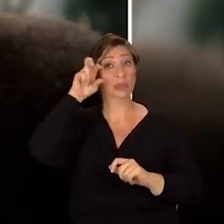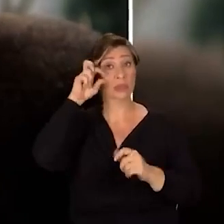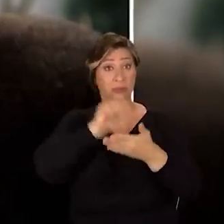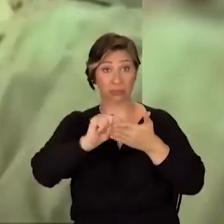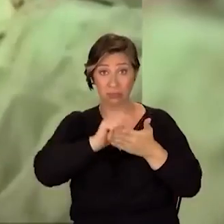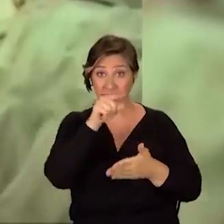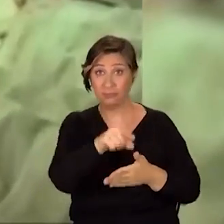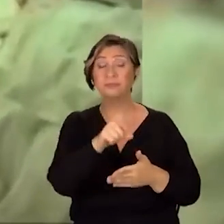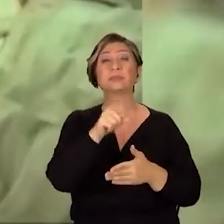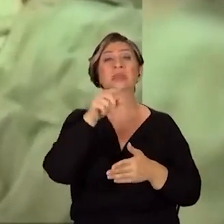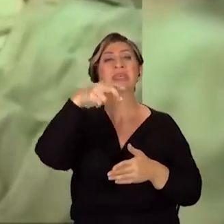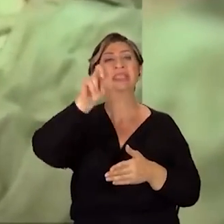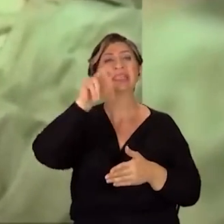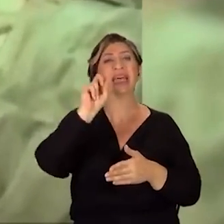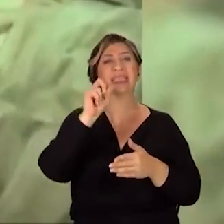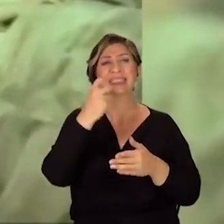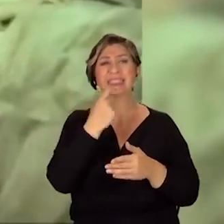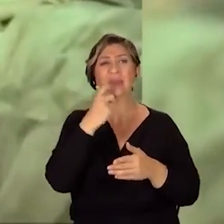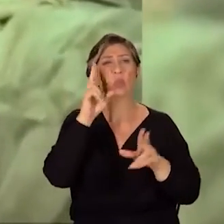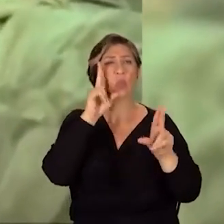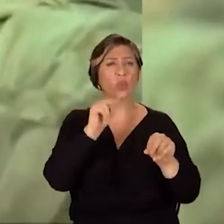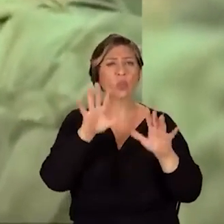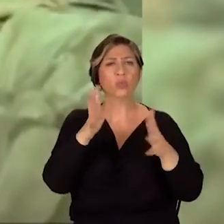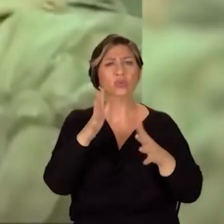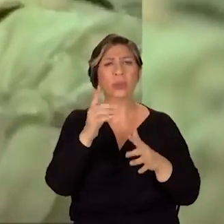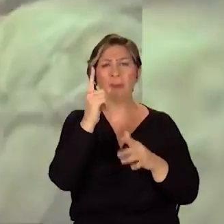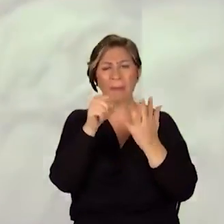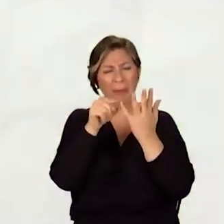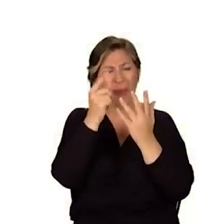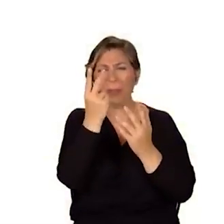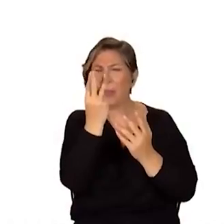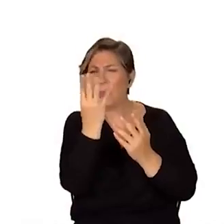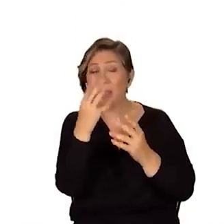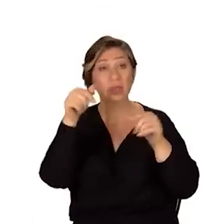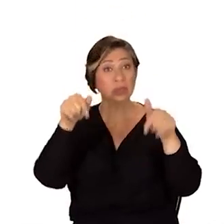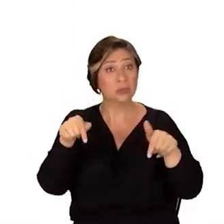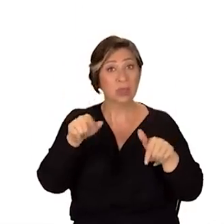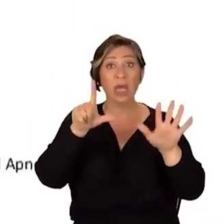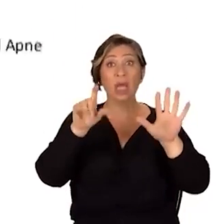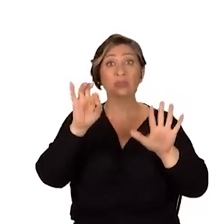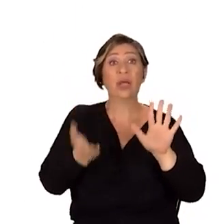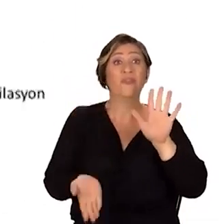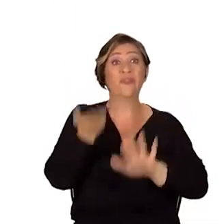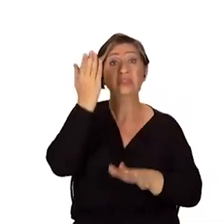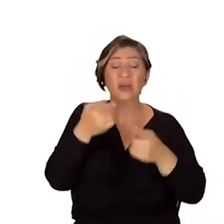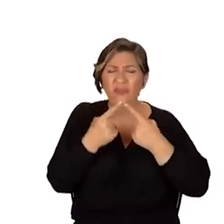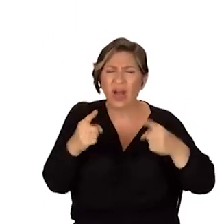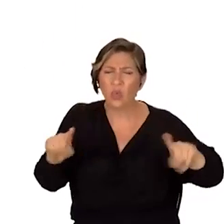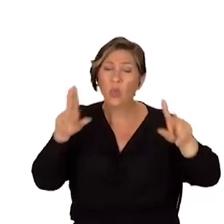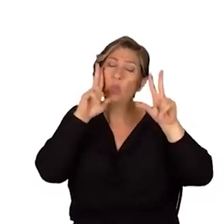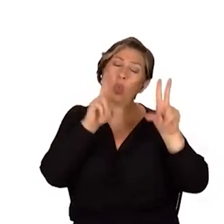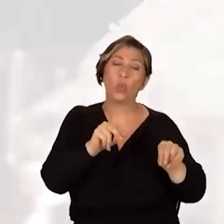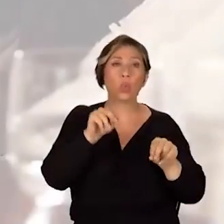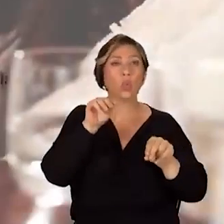Lieder, 80'lerde uyku bozukluklarının sayısı bir elin parmağını geçmezken şimdi 70'ten fazla türde uyku bozukluğu tanımlıdır,